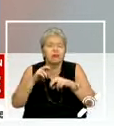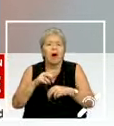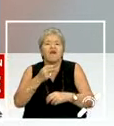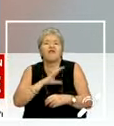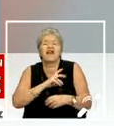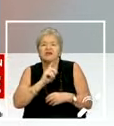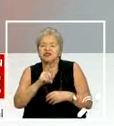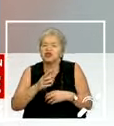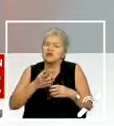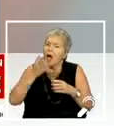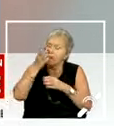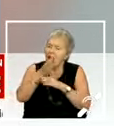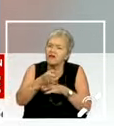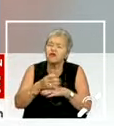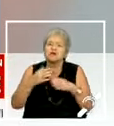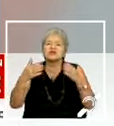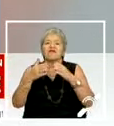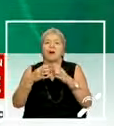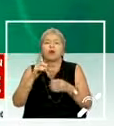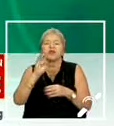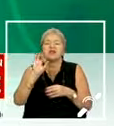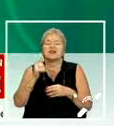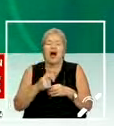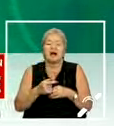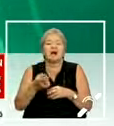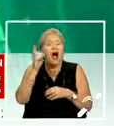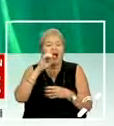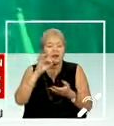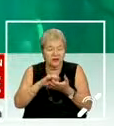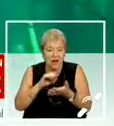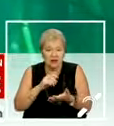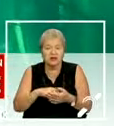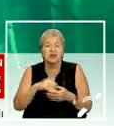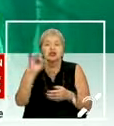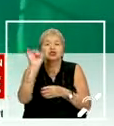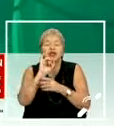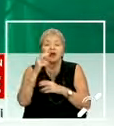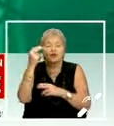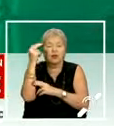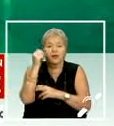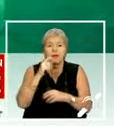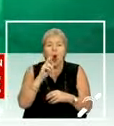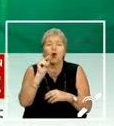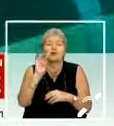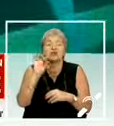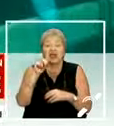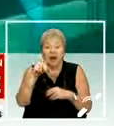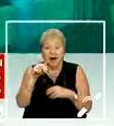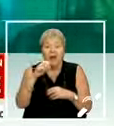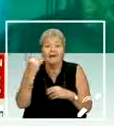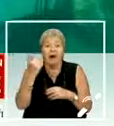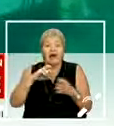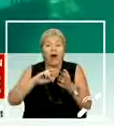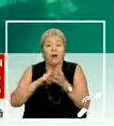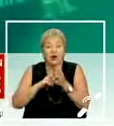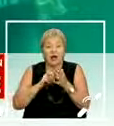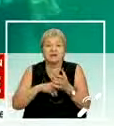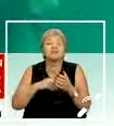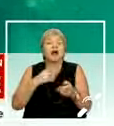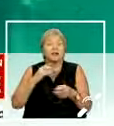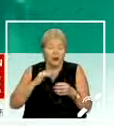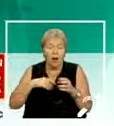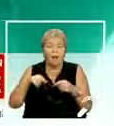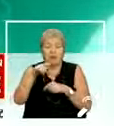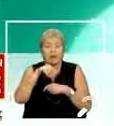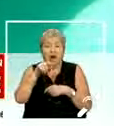vizitat epava Titanicului cu o altă misiune, dar și Stockton Rush, directorul companiei Ocean Gate, cea care a organizat expediția. În timp